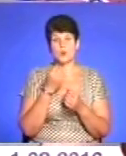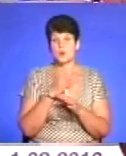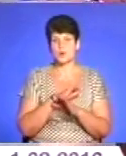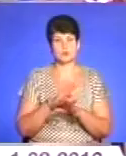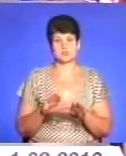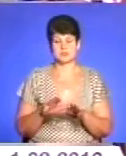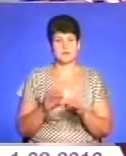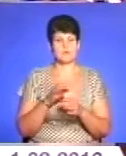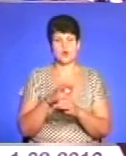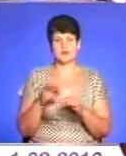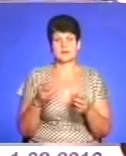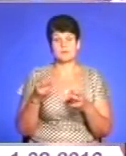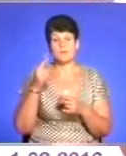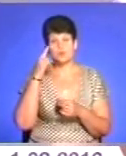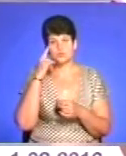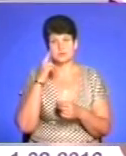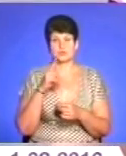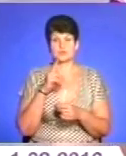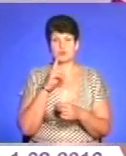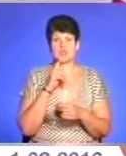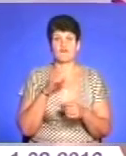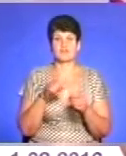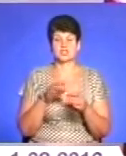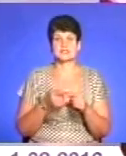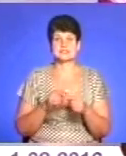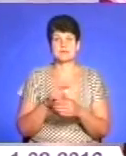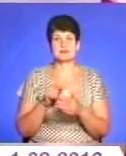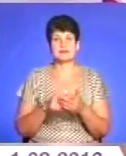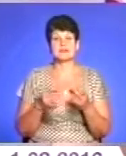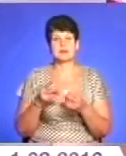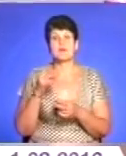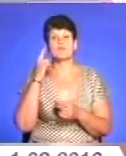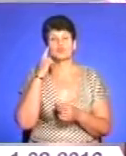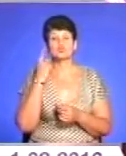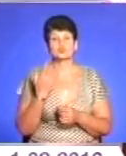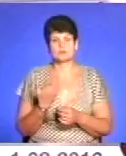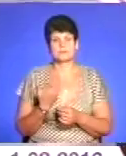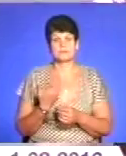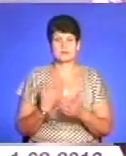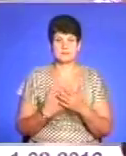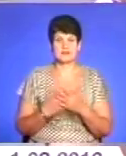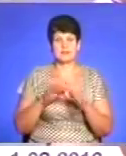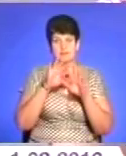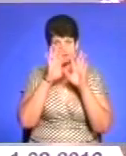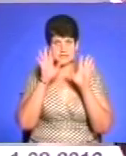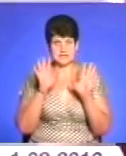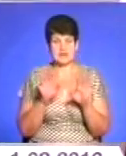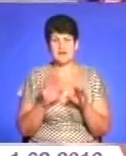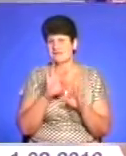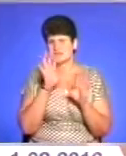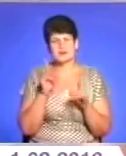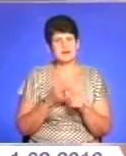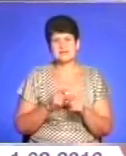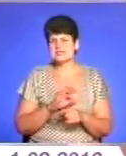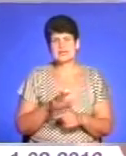як вирішувати таке важливе питання в своєму житті. Треба подумати, ну, на рахунок навіть не весілля. Весілля – це не так важливо, як